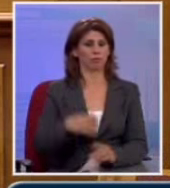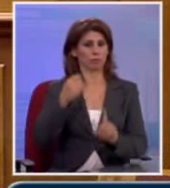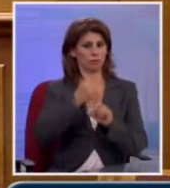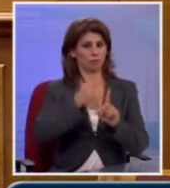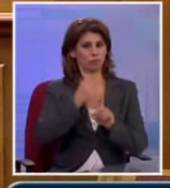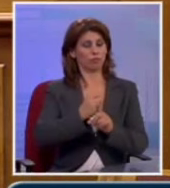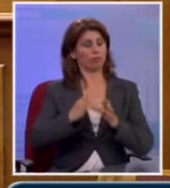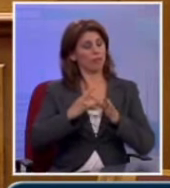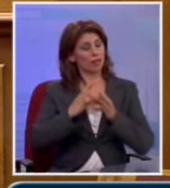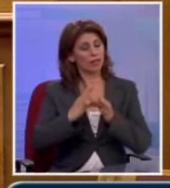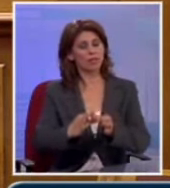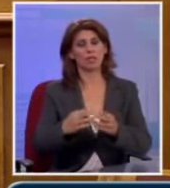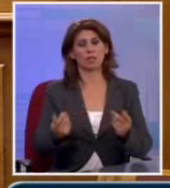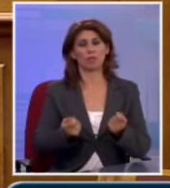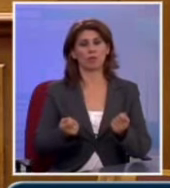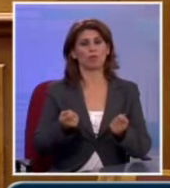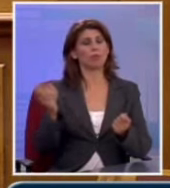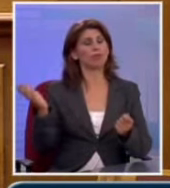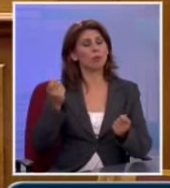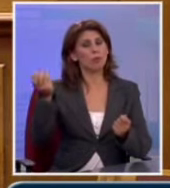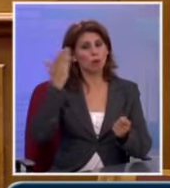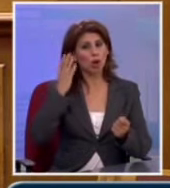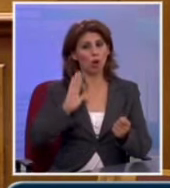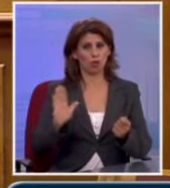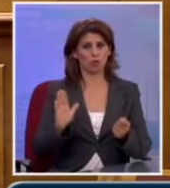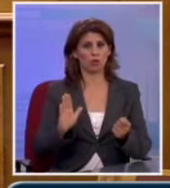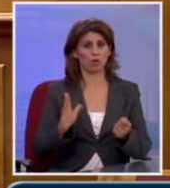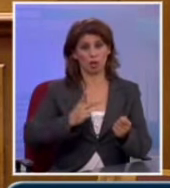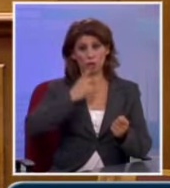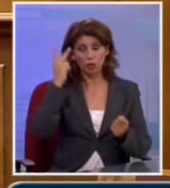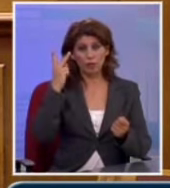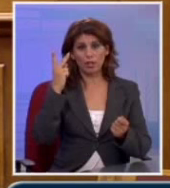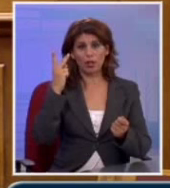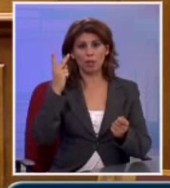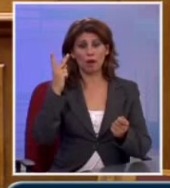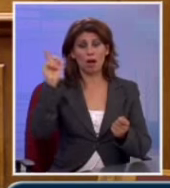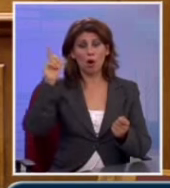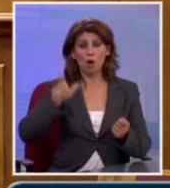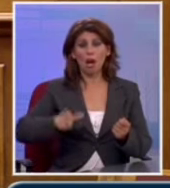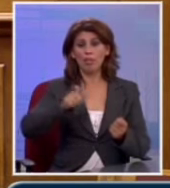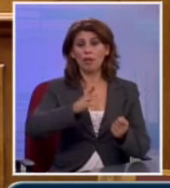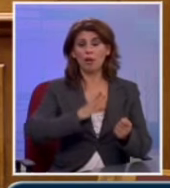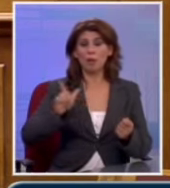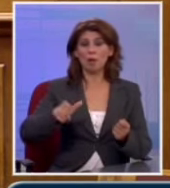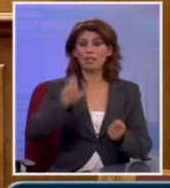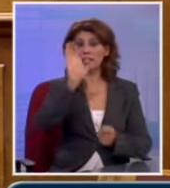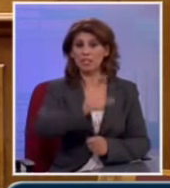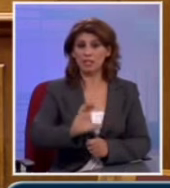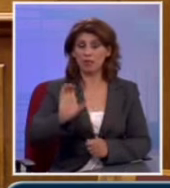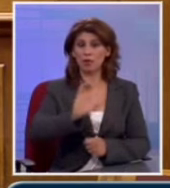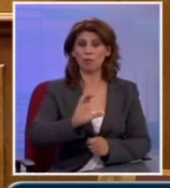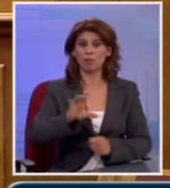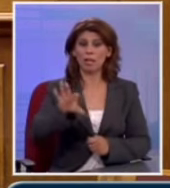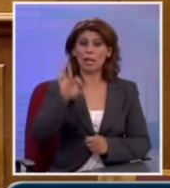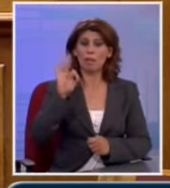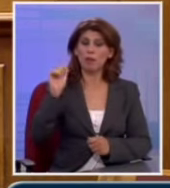Υπερασπιζόμαστε και θα συνεχίσουμε να το κάνουμε με το οποιοδήποτε κόστος το δικαίωμα κάθε πολίτη της Ευρώπης να